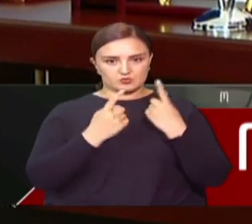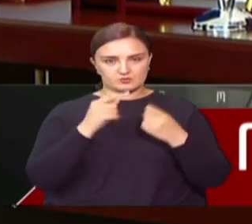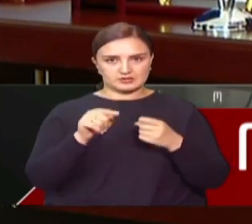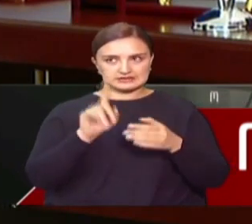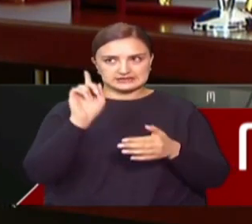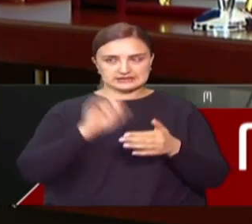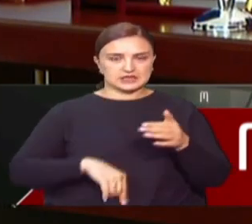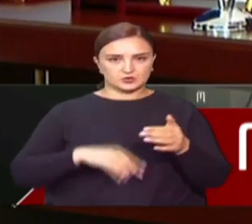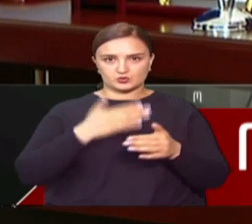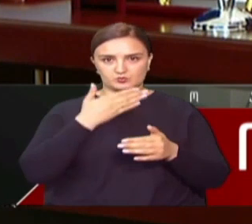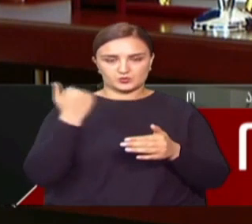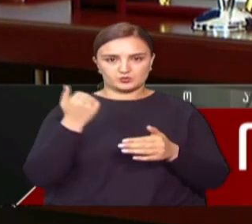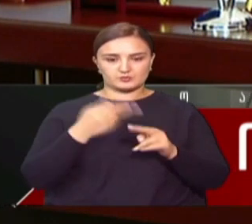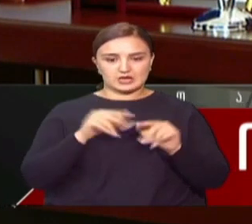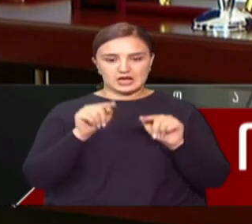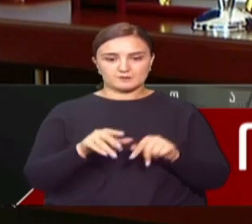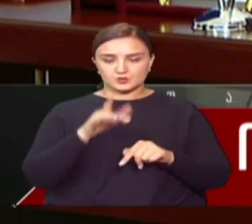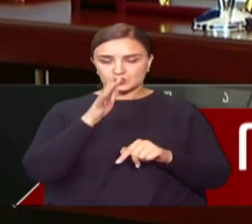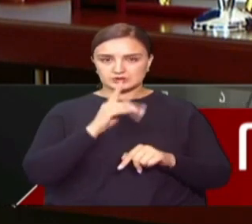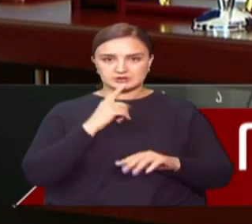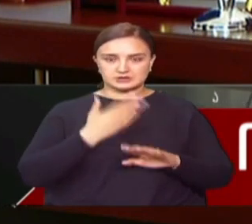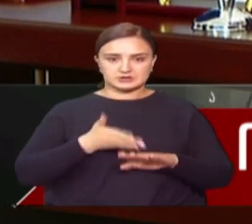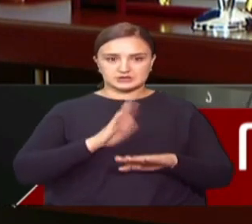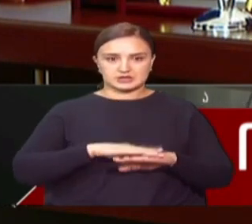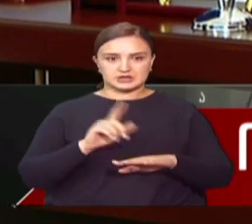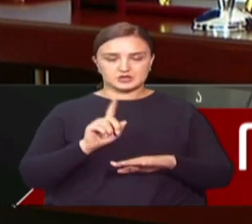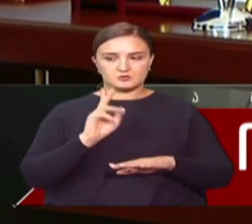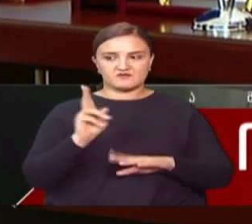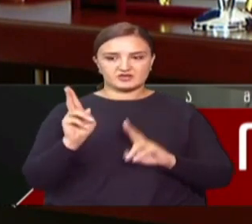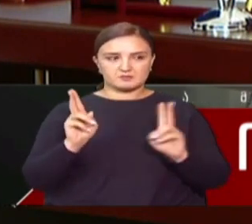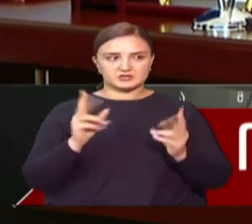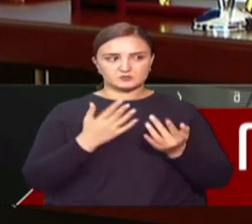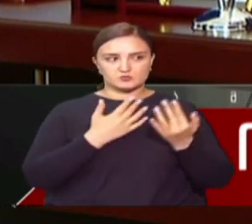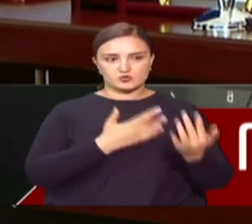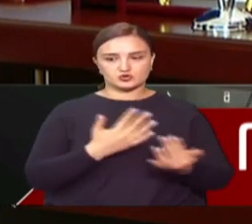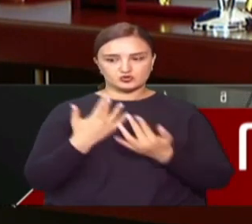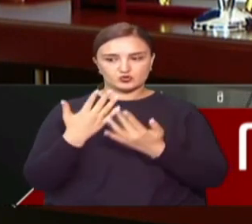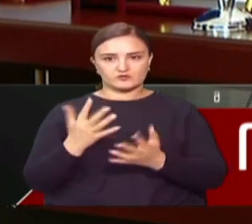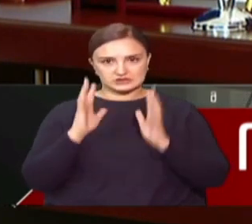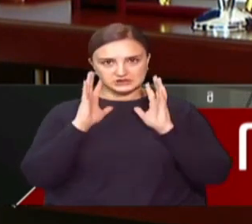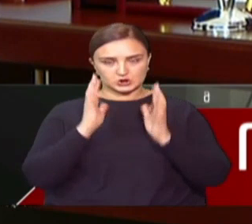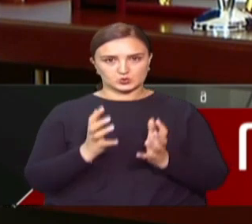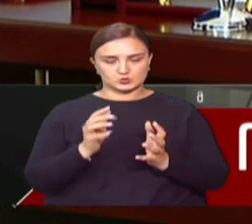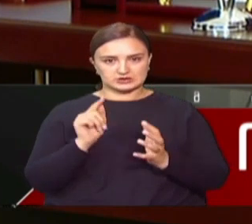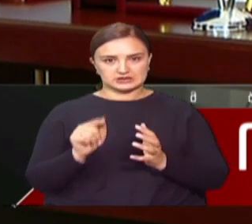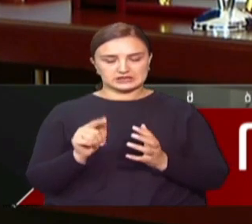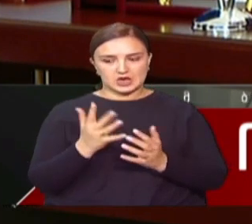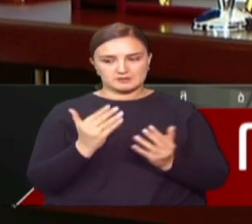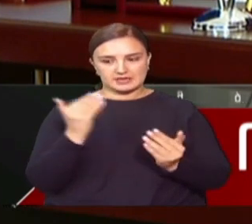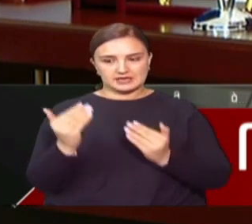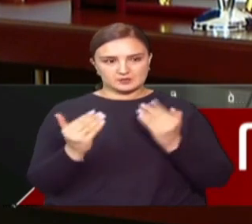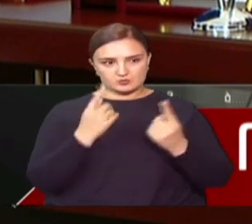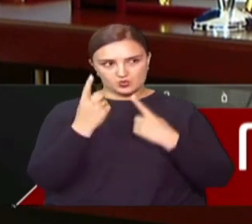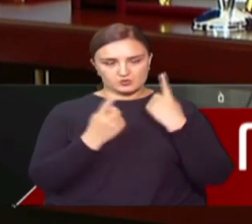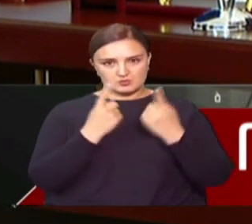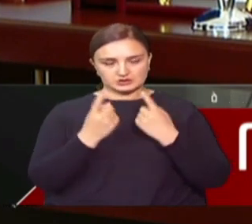tizando basarit o scol mi da se drost alianz neliarom vinme smoshove absolutura seriozul atari cu asig gasuri romeli mi informații